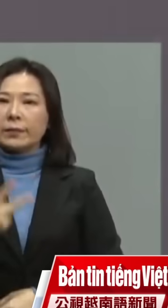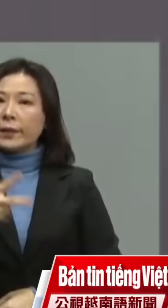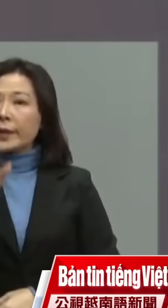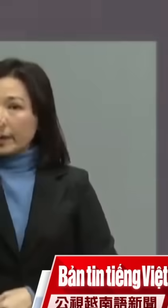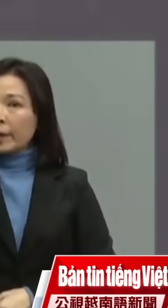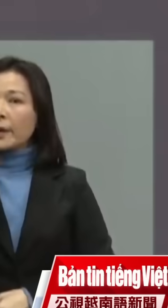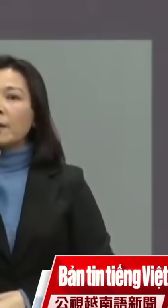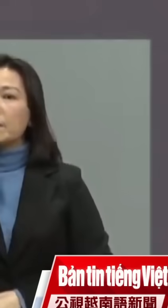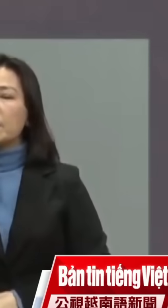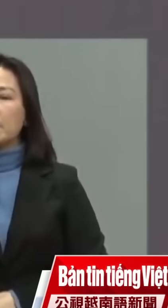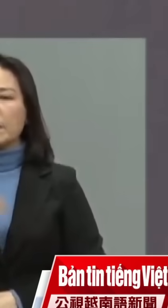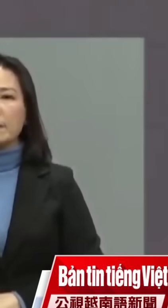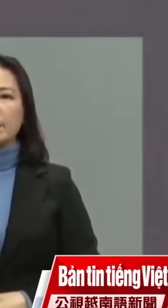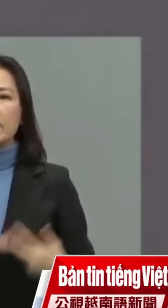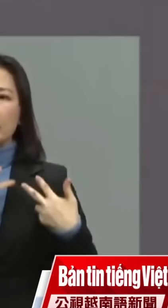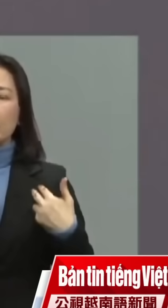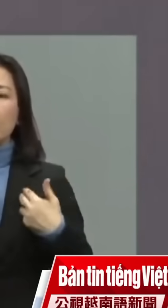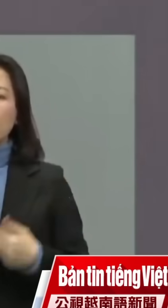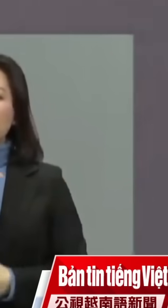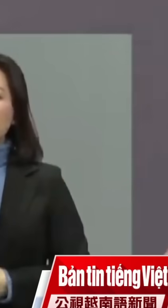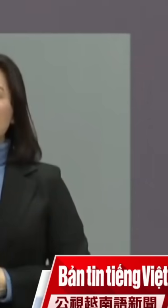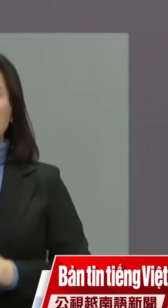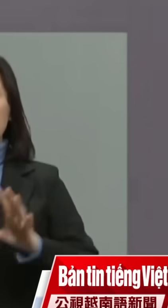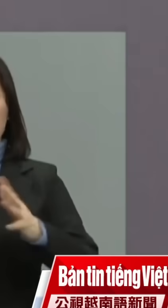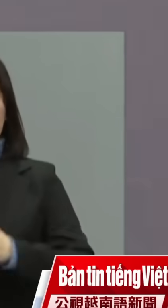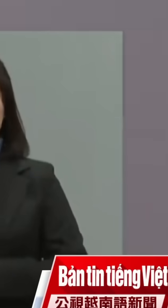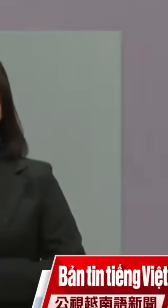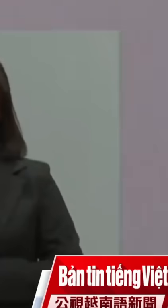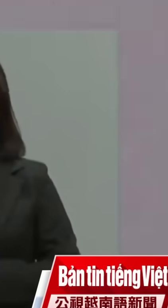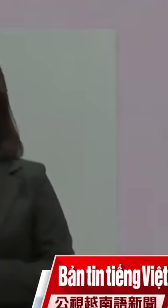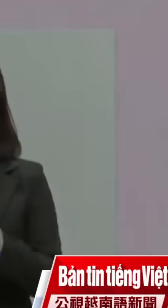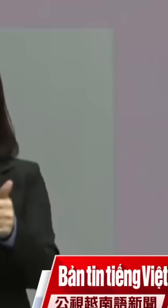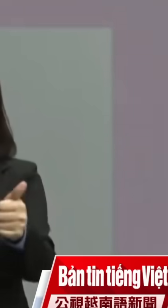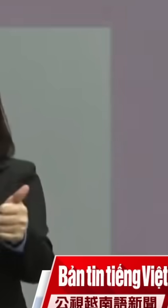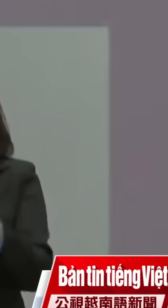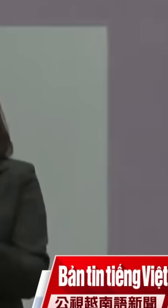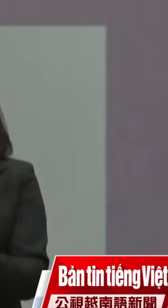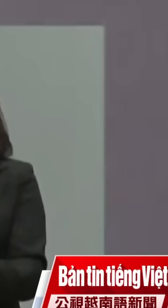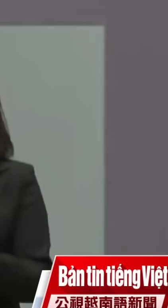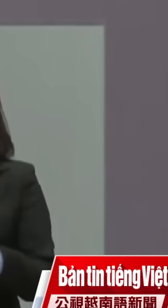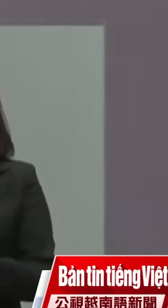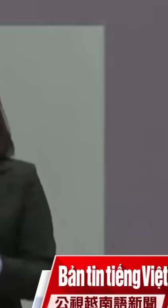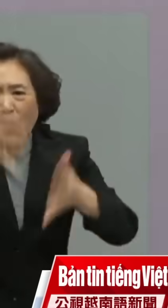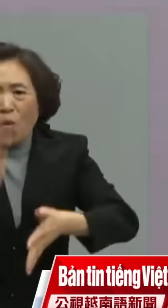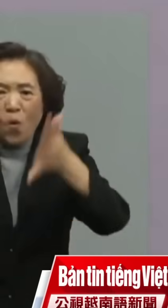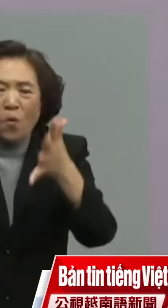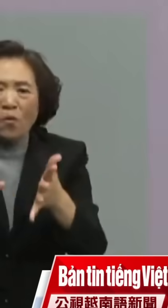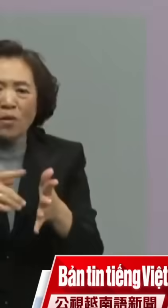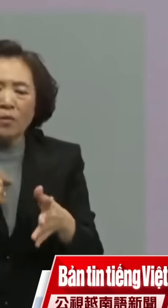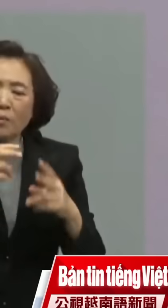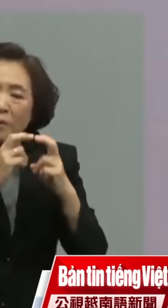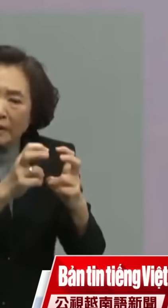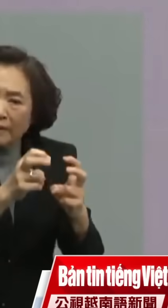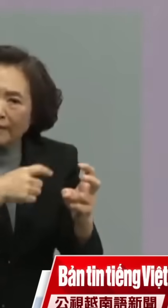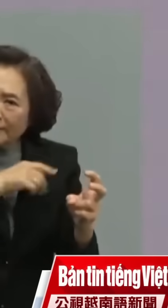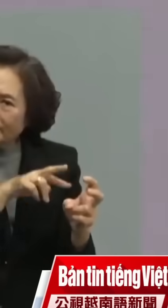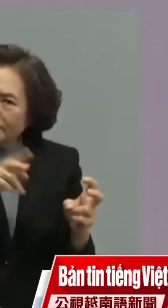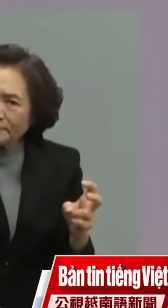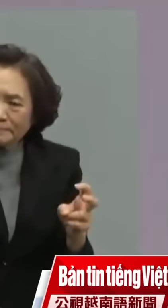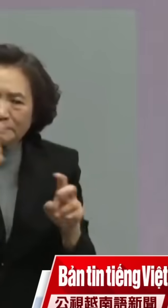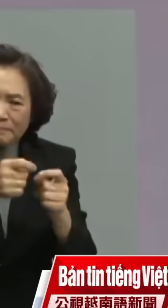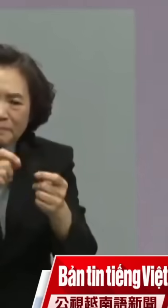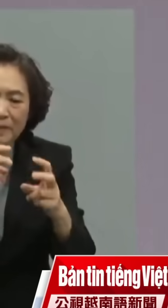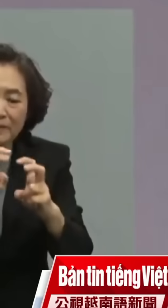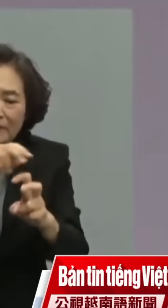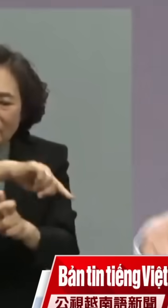Ông Lại Thanh Đức thì đeo cà vạt màu tím, màu may mắn của ông, và đã có sự chuẩn bị kỹ lưỡng khi chủ động đề cập đến vụ bê bối ở quê nhà. Còn ông Kha Văn Triết đeo